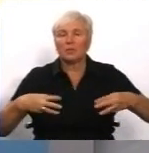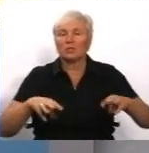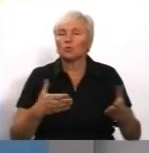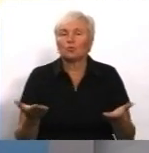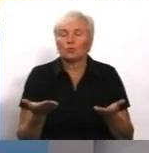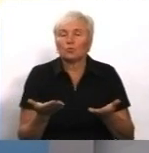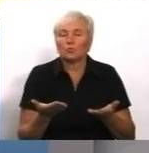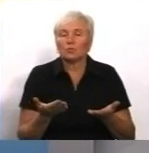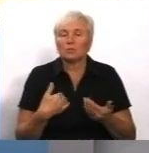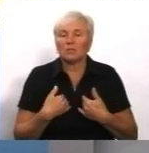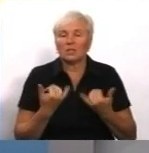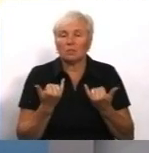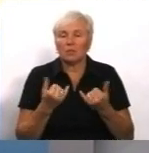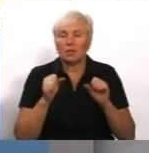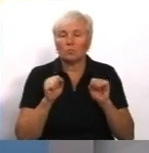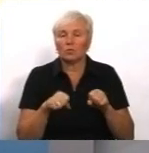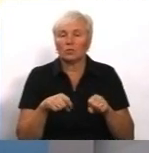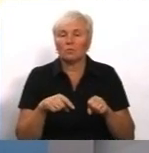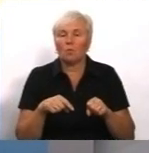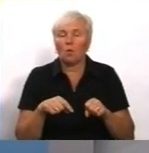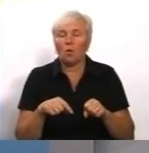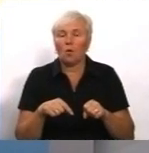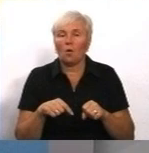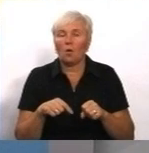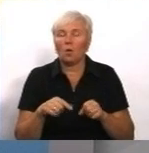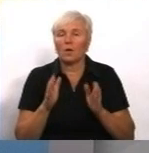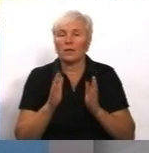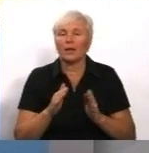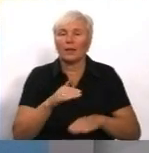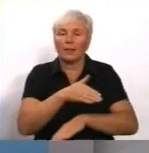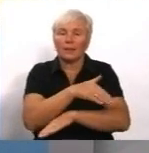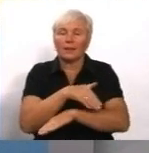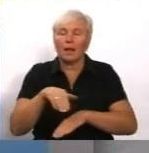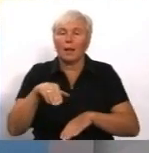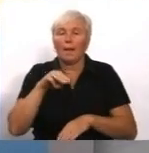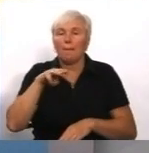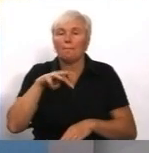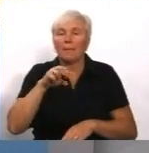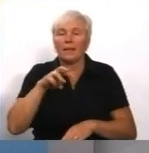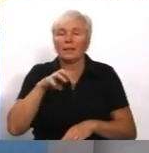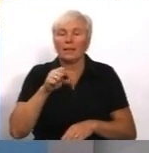ми тепер можемо в єдиному вікні тільки на митних складах